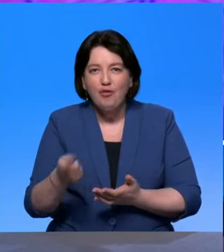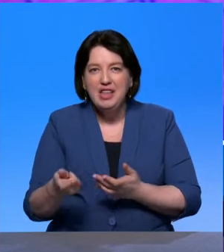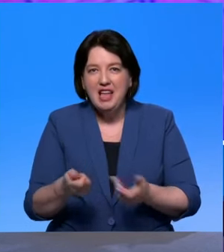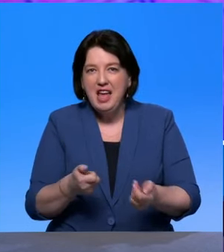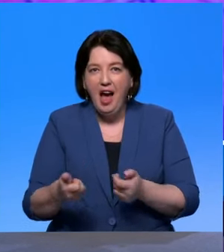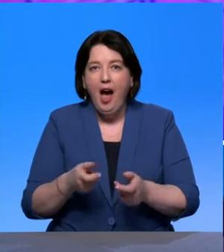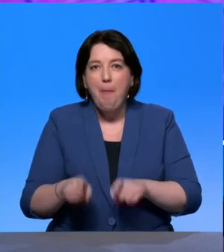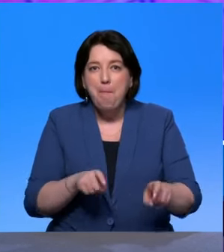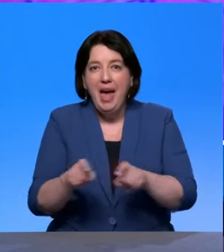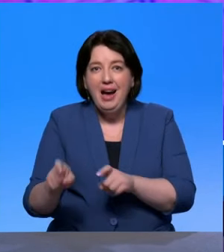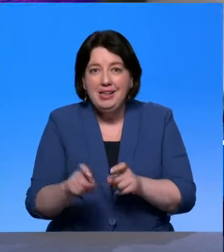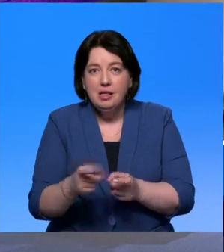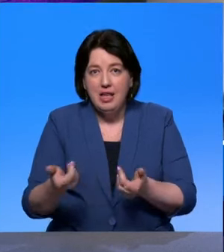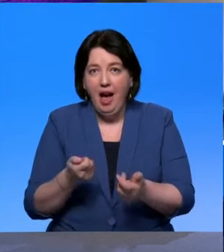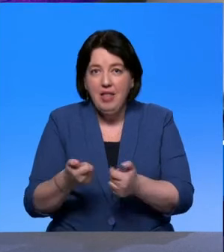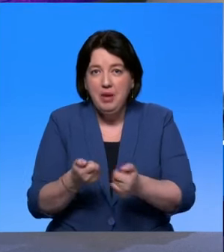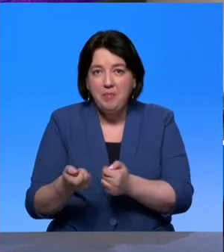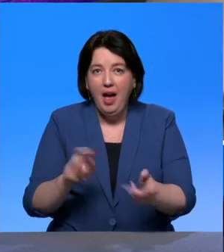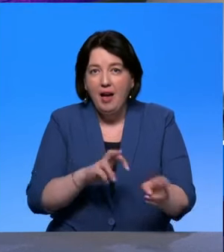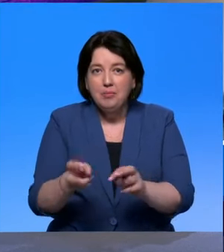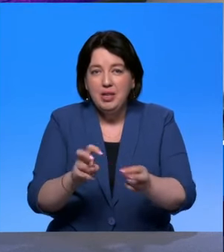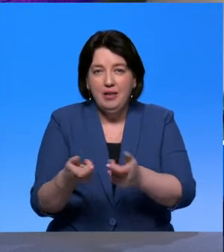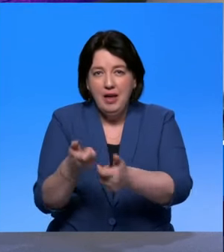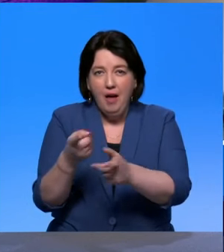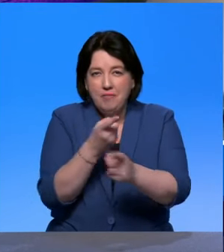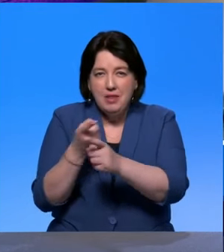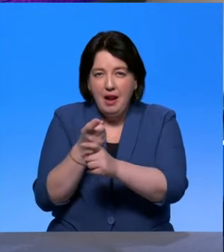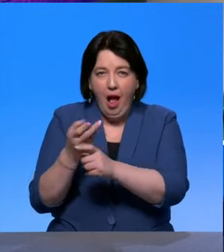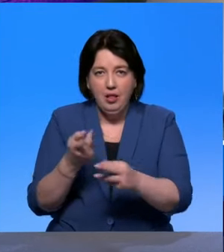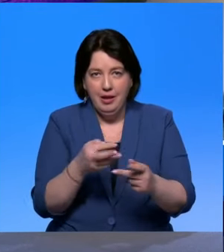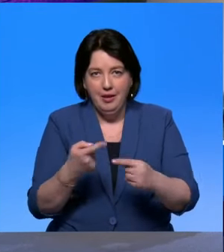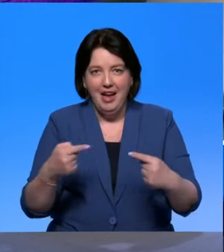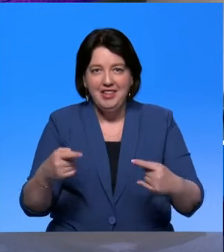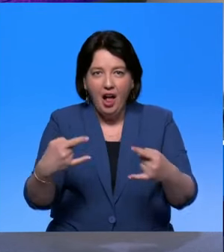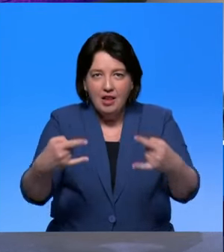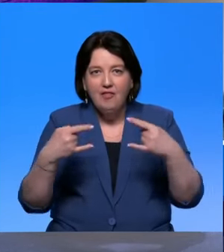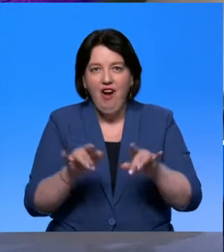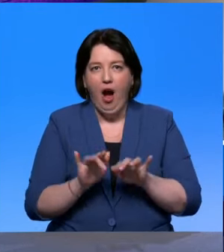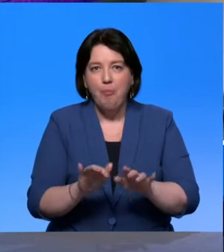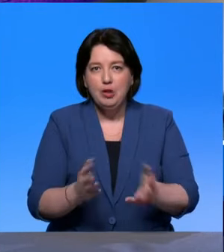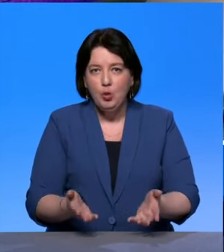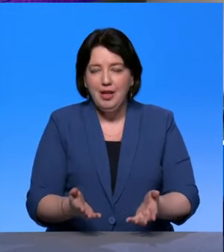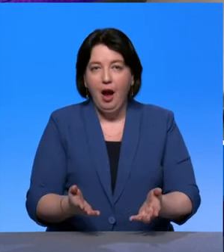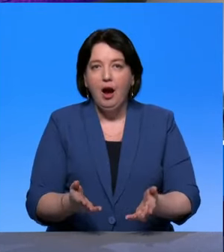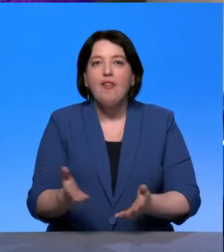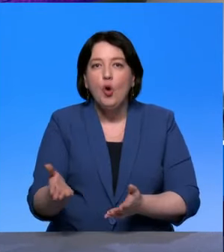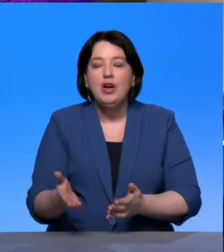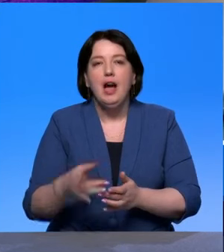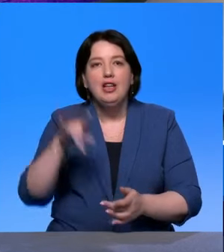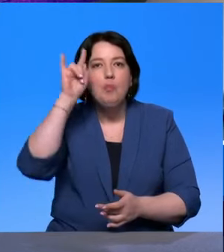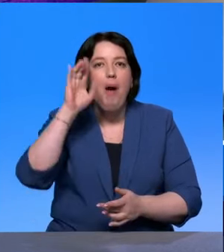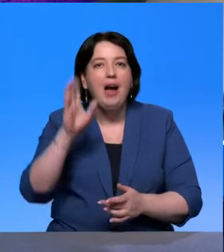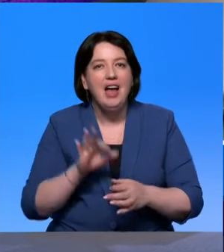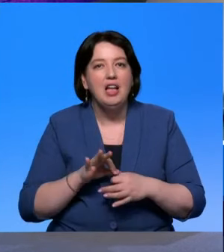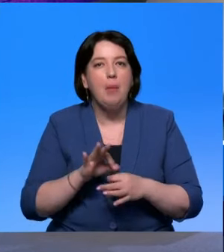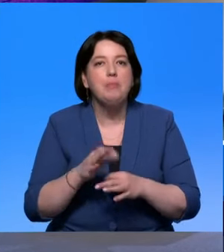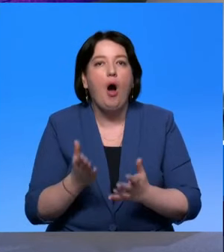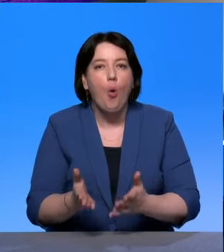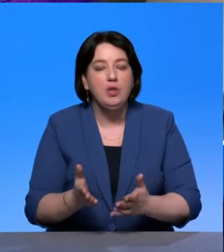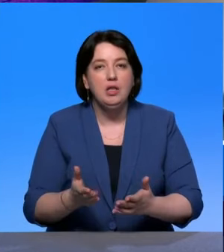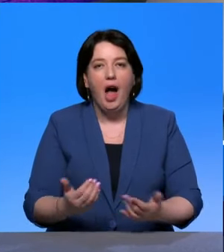да, киберспорт, представляете, да, киберспорт. Чемпионаты мира там проходят. А это вот, понимаете, синтез такой,